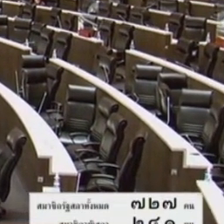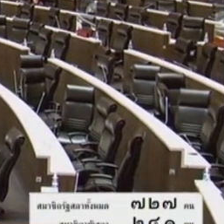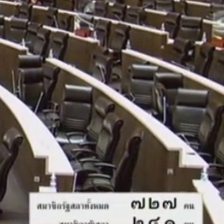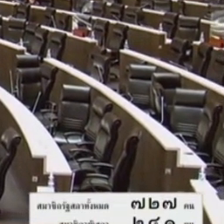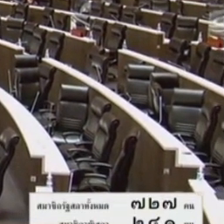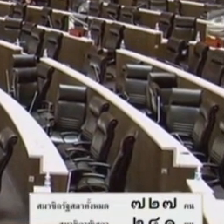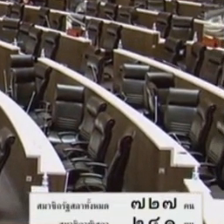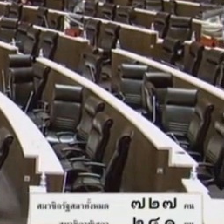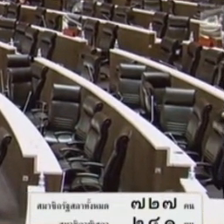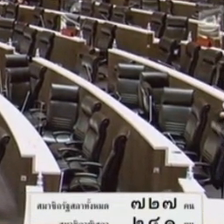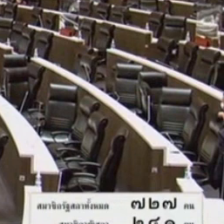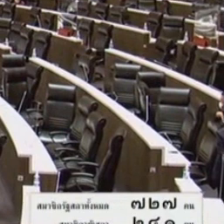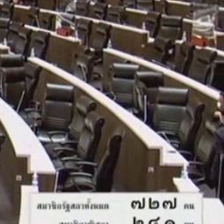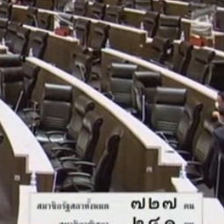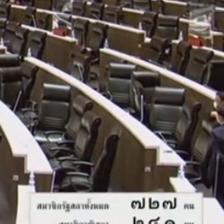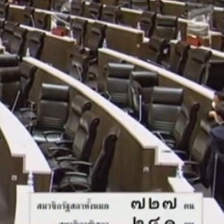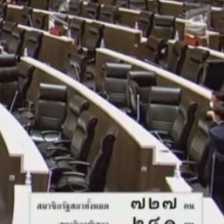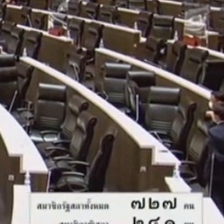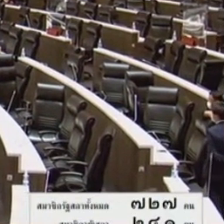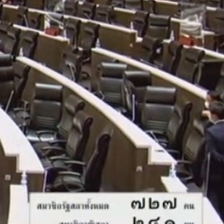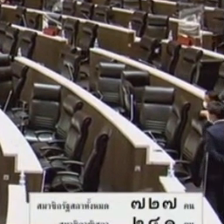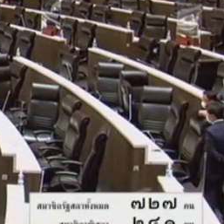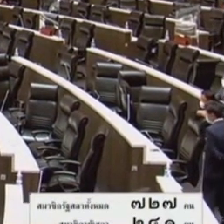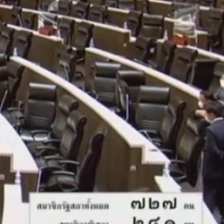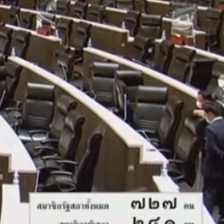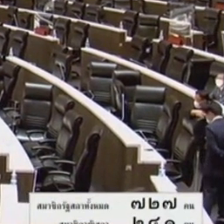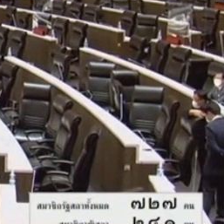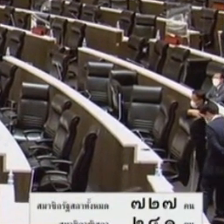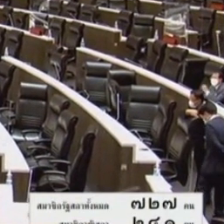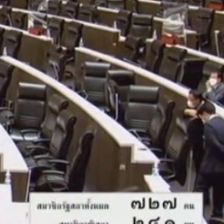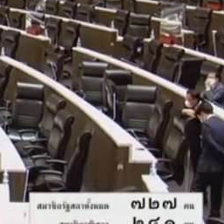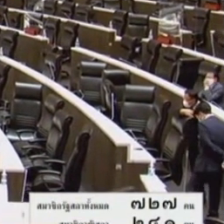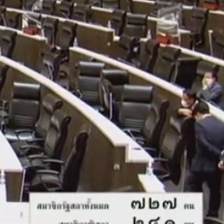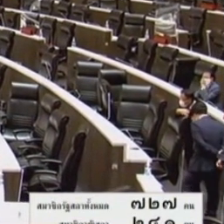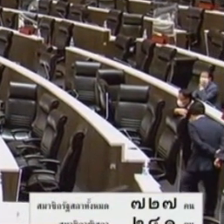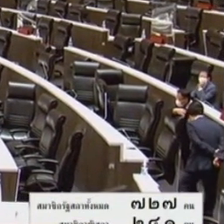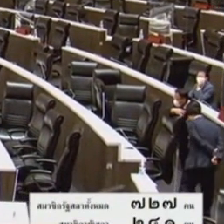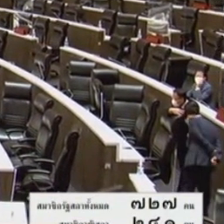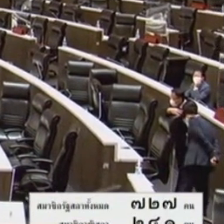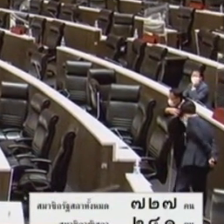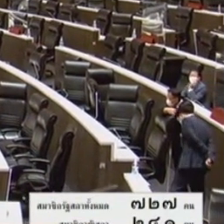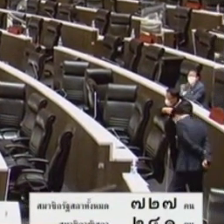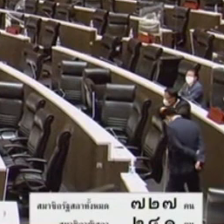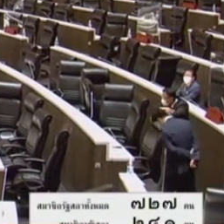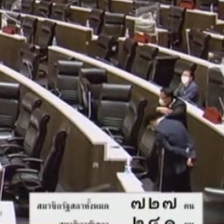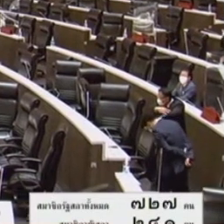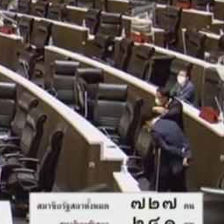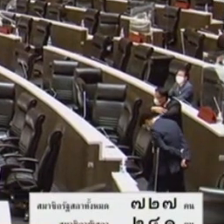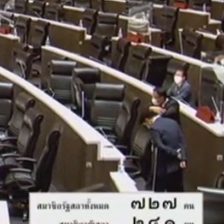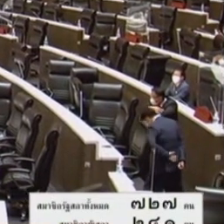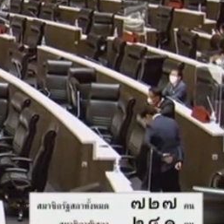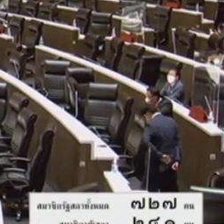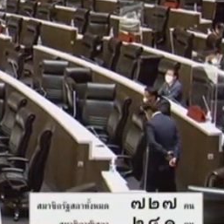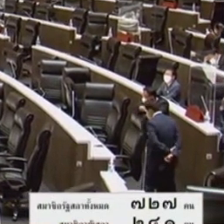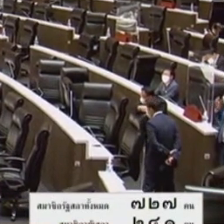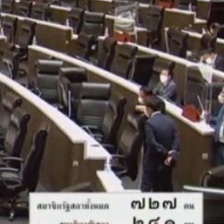เดี๋ยวก็จะได้ทราบผลกันนะคะว่าที่สุดแล้ววันนี้ที่ประชุมร่วมกันของรัฐสภามีมติ